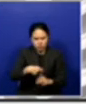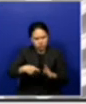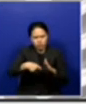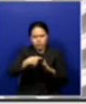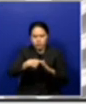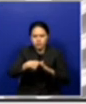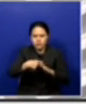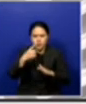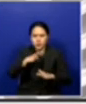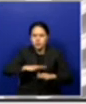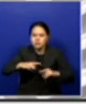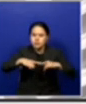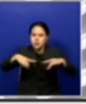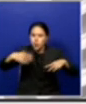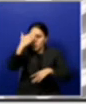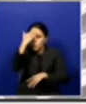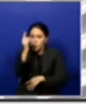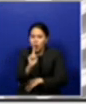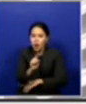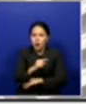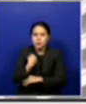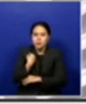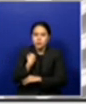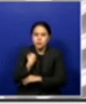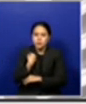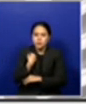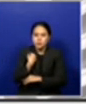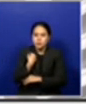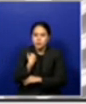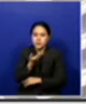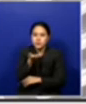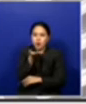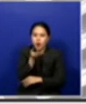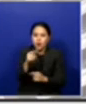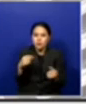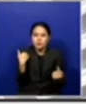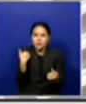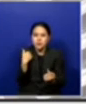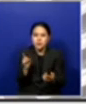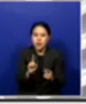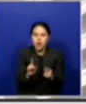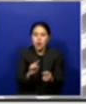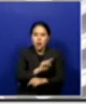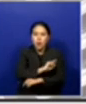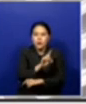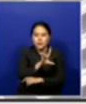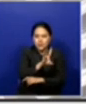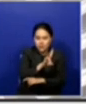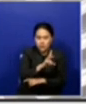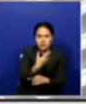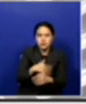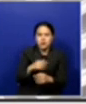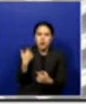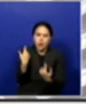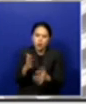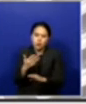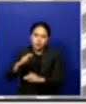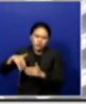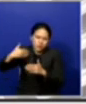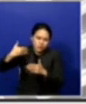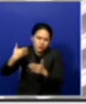พราะท่านใช้วันที่7ในการที่จะก่อหนี้ผูกพัน31ลงนามสัญญาสำหรับงบล